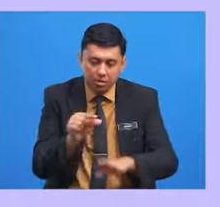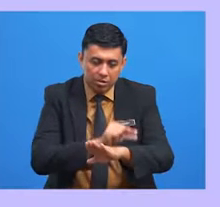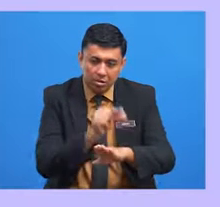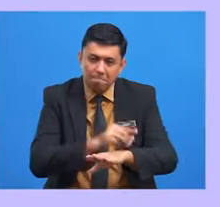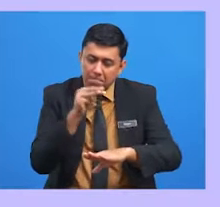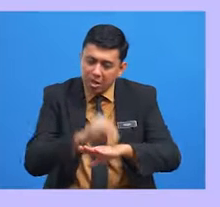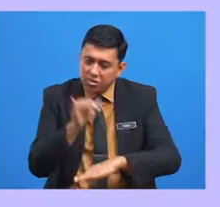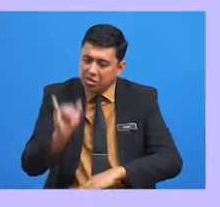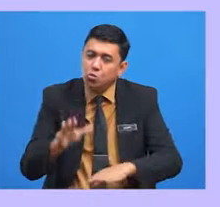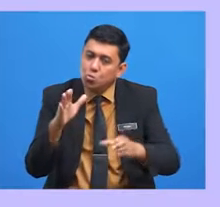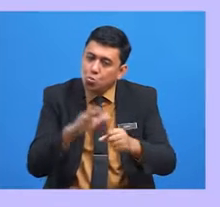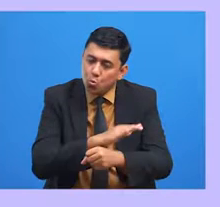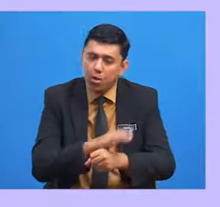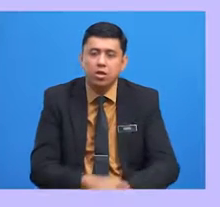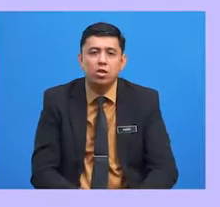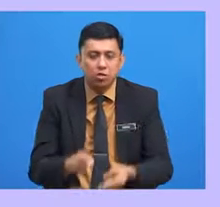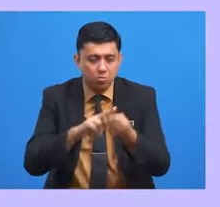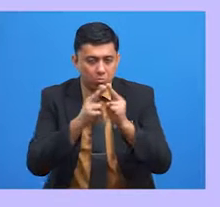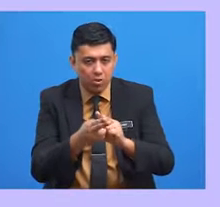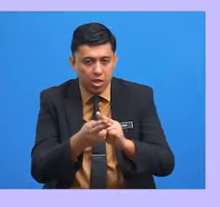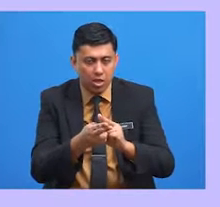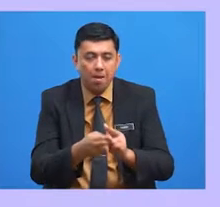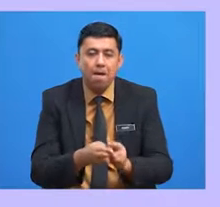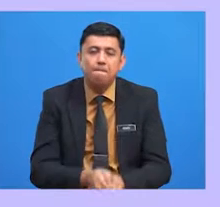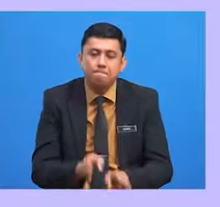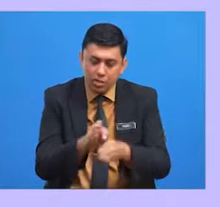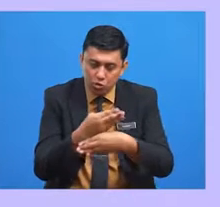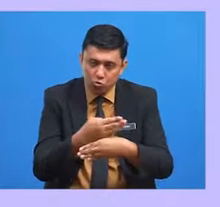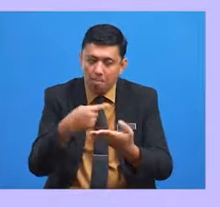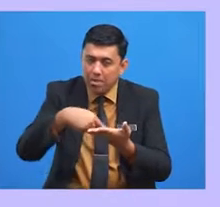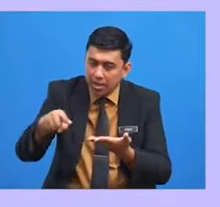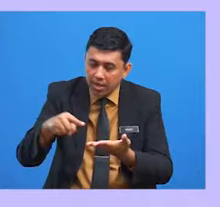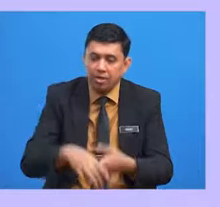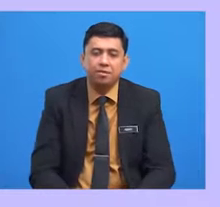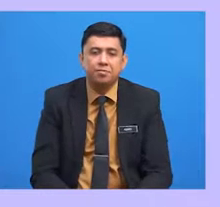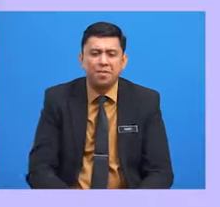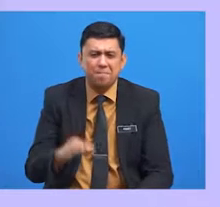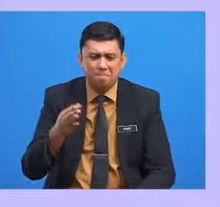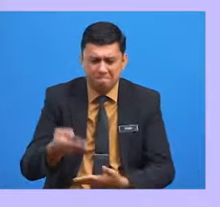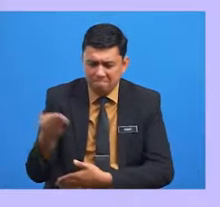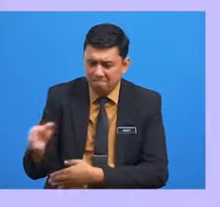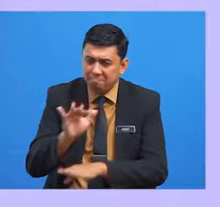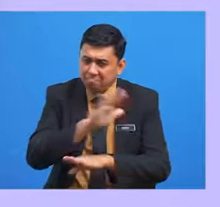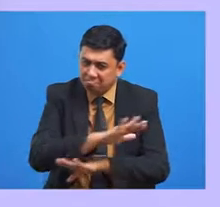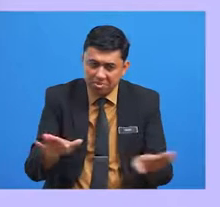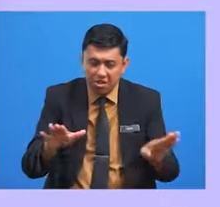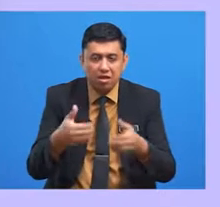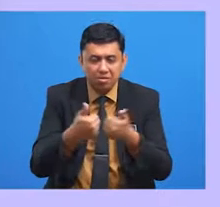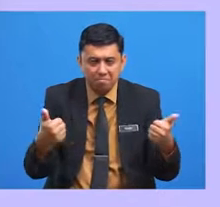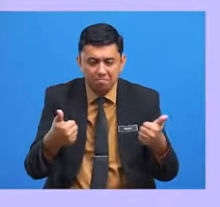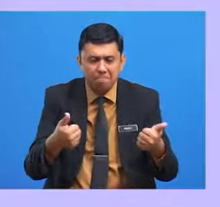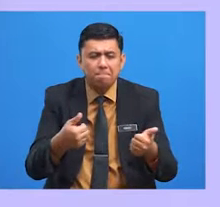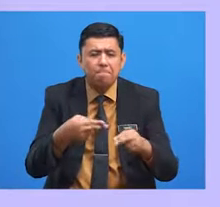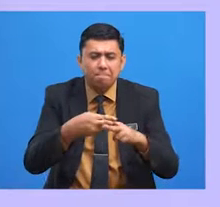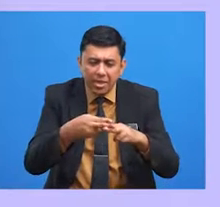mempunyai masa yang cukup untuk mengubah corak perbelanjaan. Manakala, barang yang tidak anjal berlaku dalam jangka masa